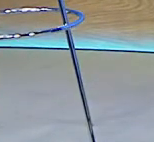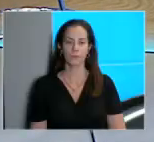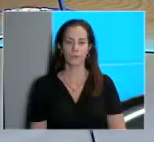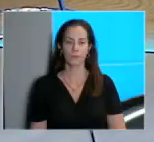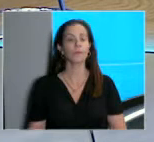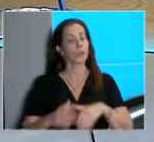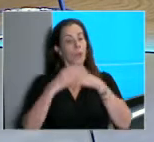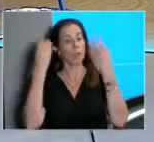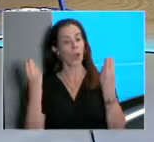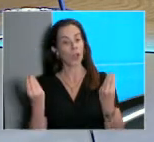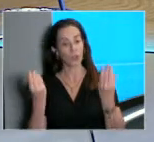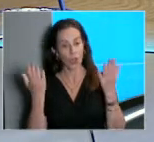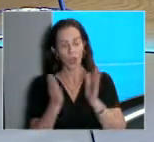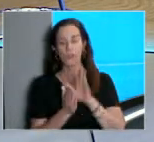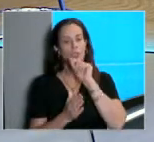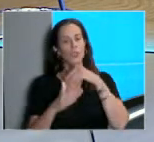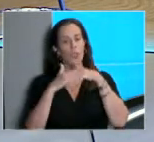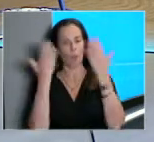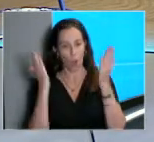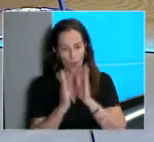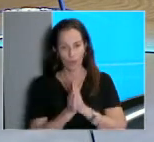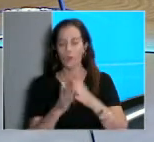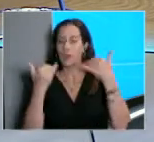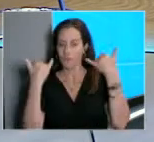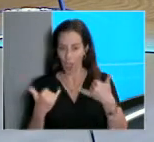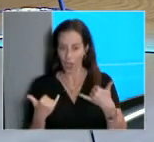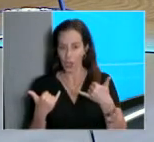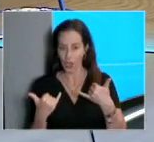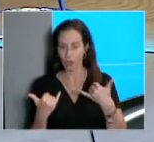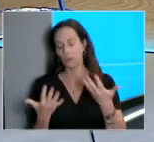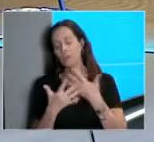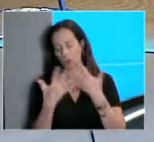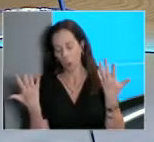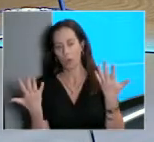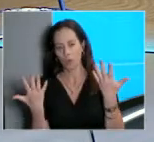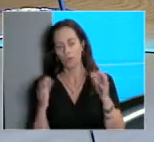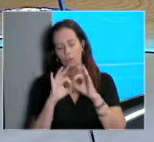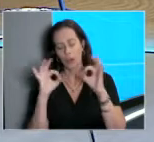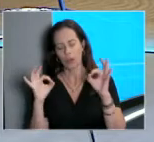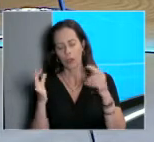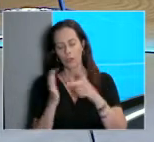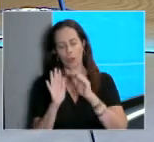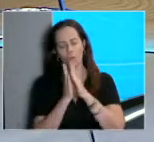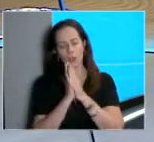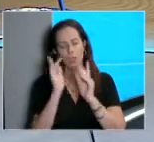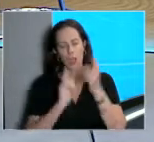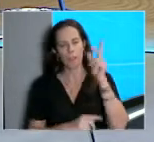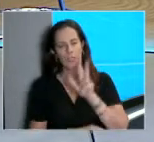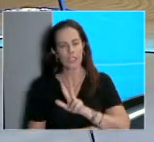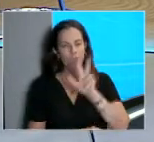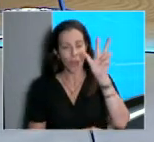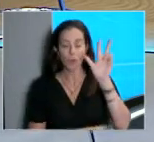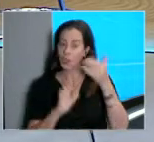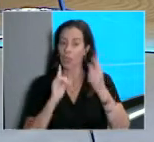בוקר טוב לכם ממשכן הכנסת בירושלים, ציוצי בוקר, והיום המהדורה מטבע הדברים תוקדש לנעשה בצפון, או לפחות